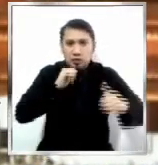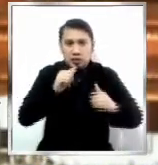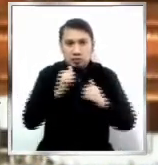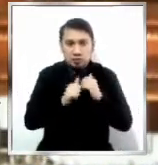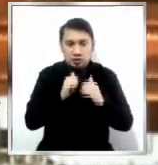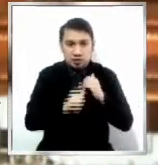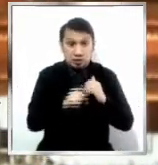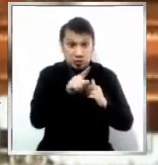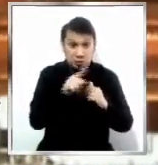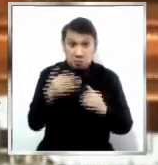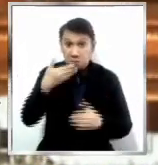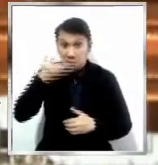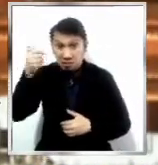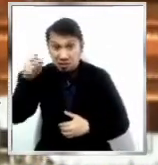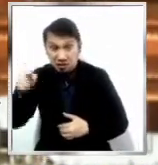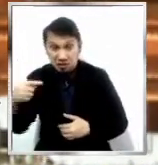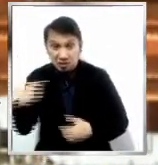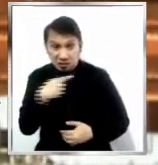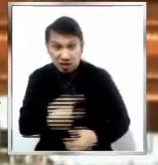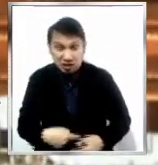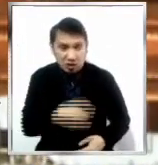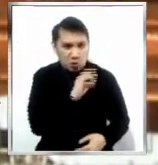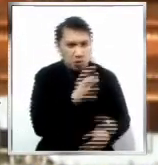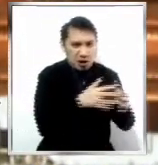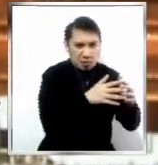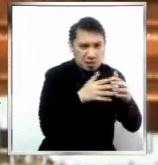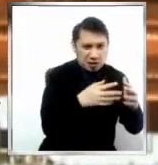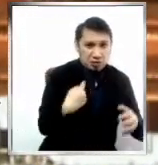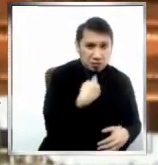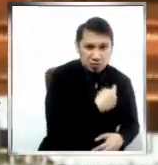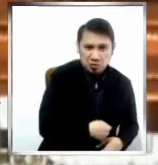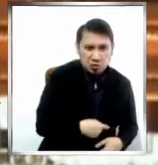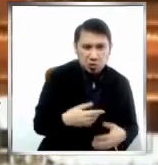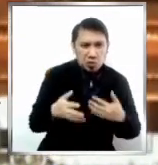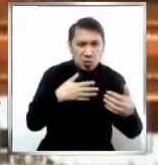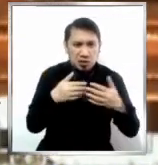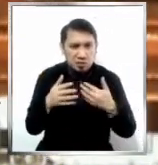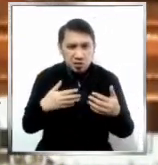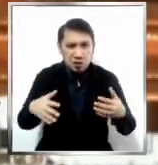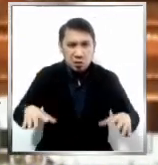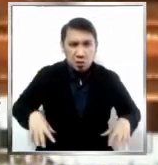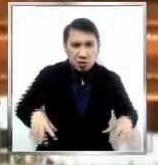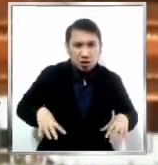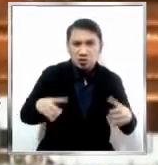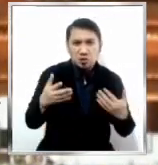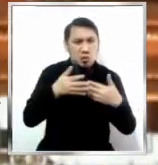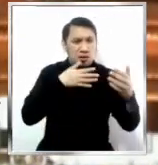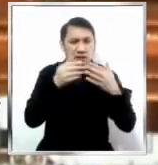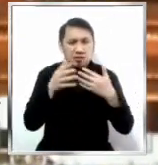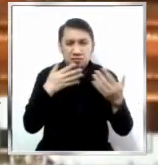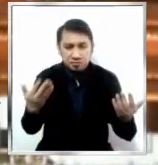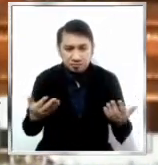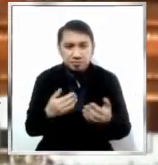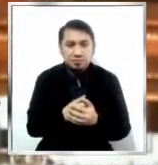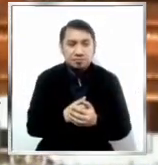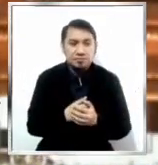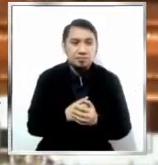sa China inferior or ang Russian maganda. Yun naman gawa ng